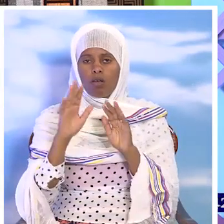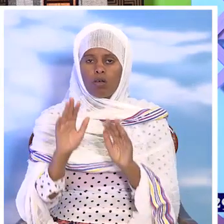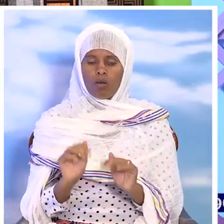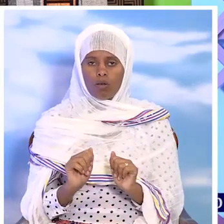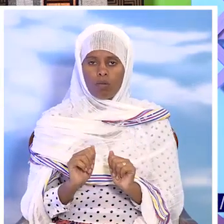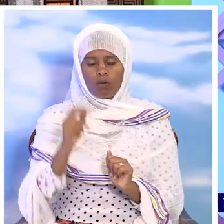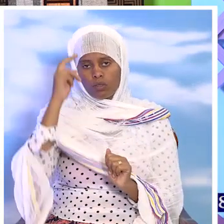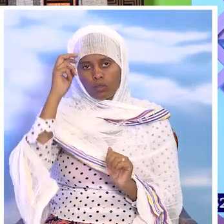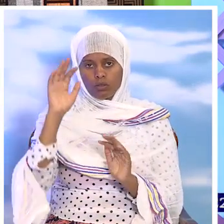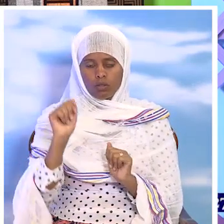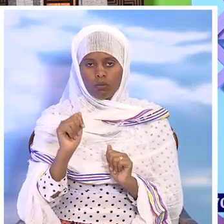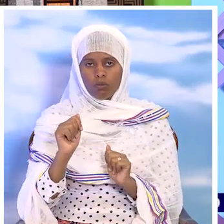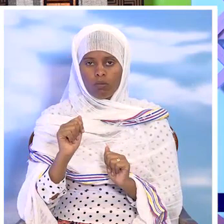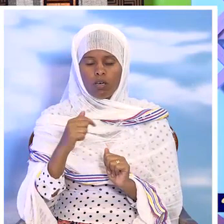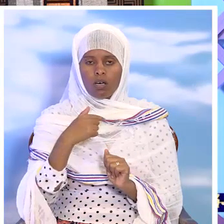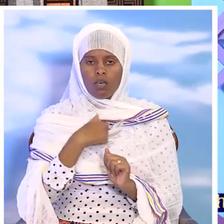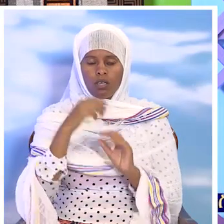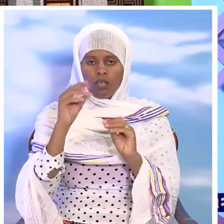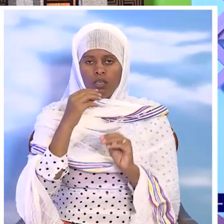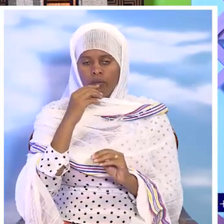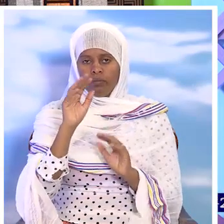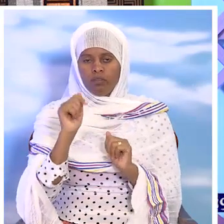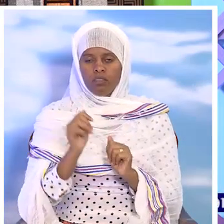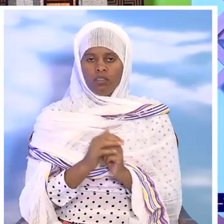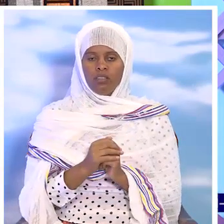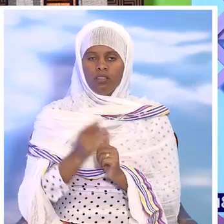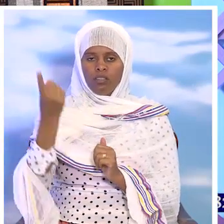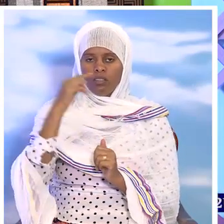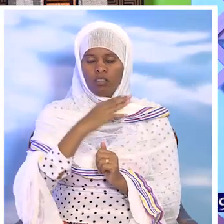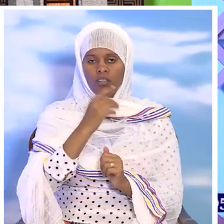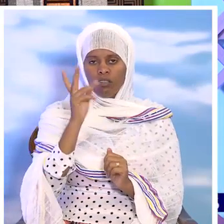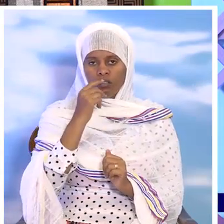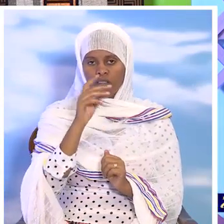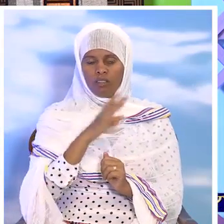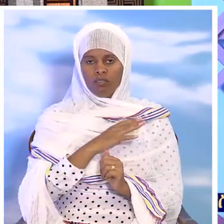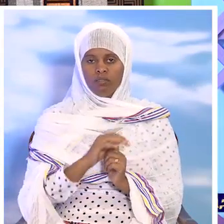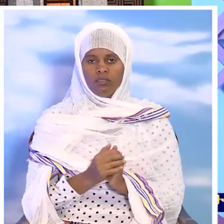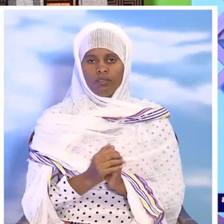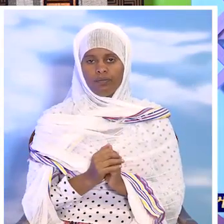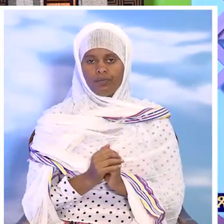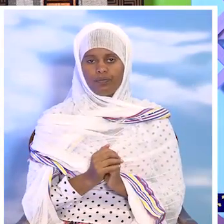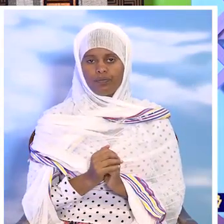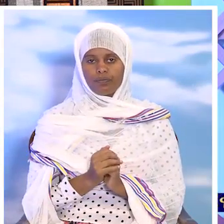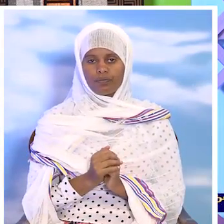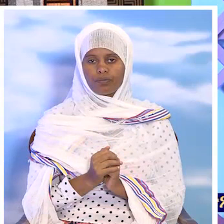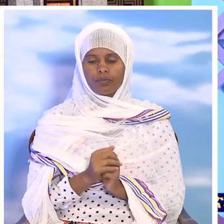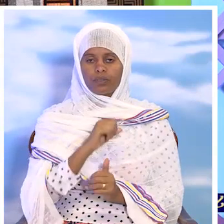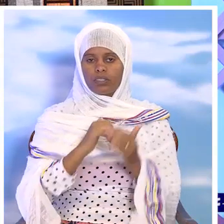እየ ንባል ድማ ክርስቶስ ኣምላኽና ነሱ ምስ መቀረት መንግስተ ሰማያት ምንባል ምሄር ማለት